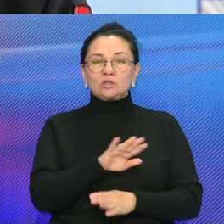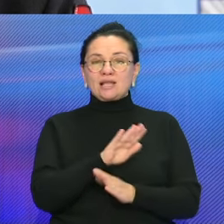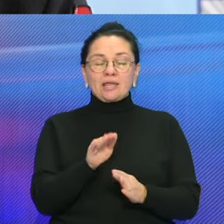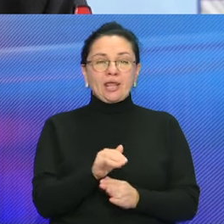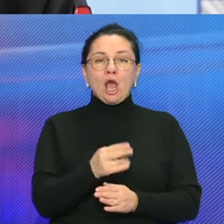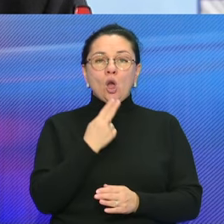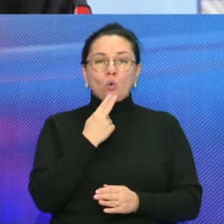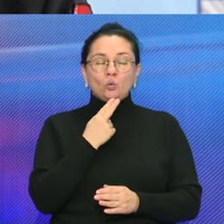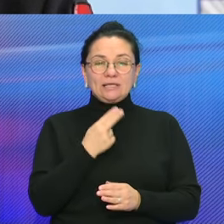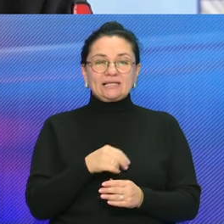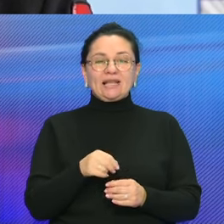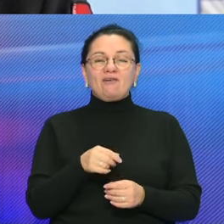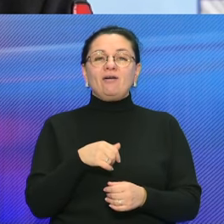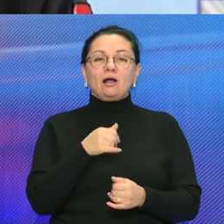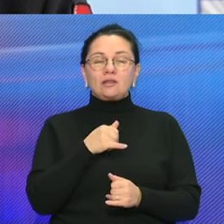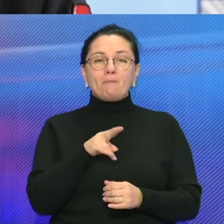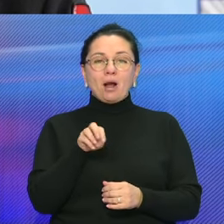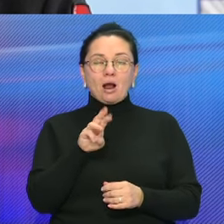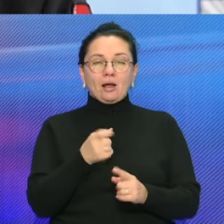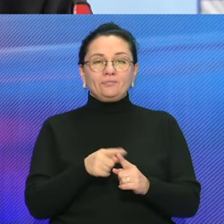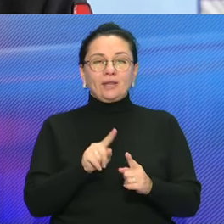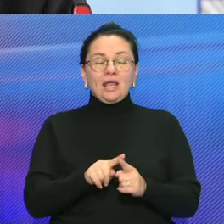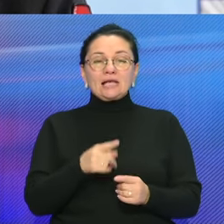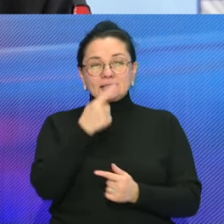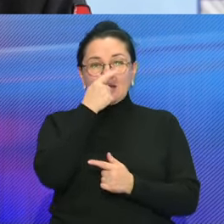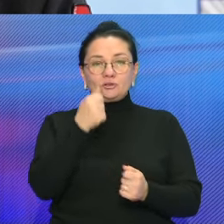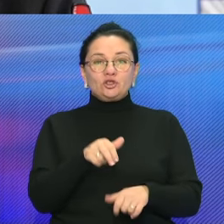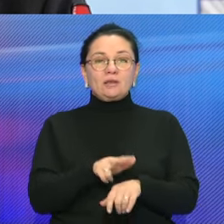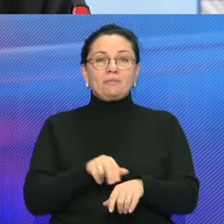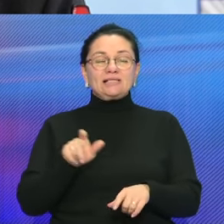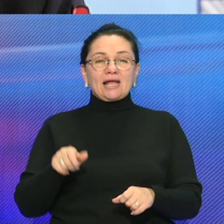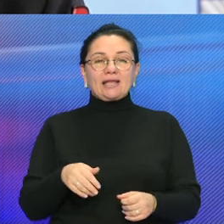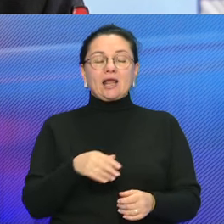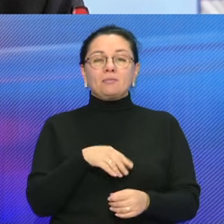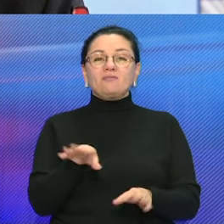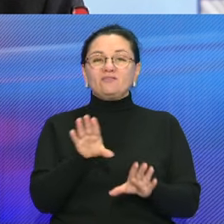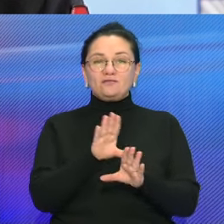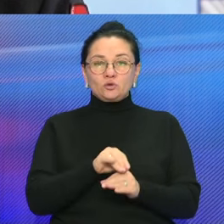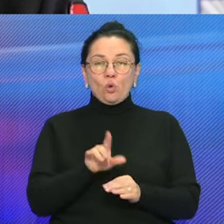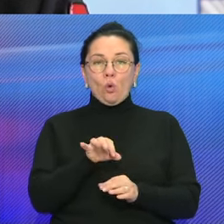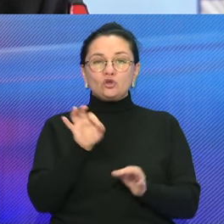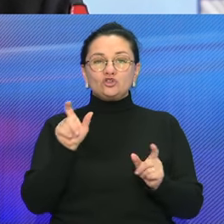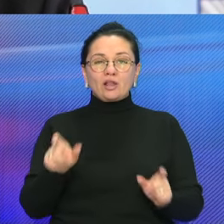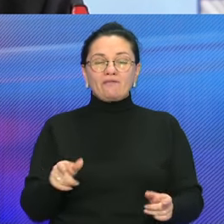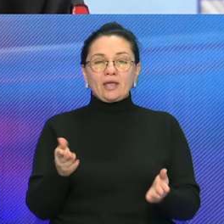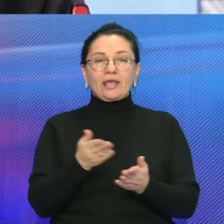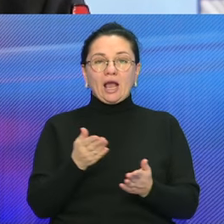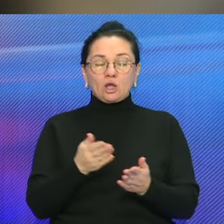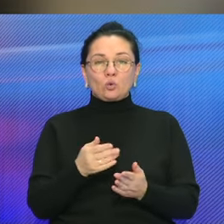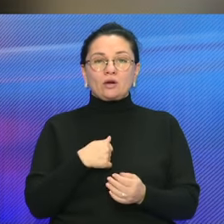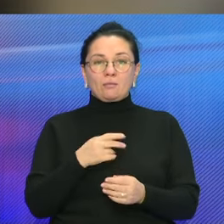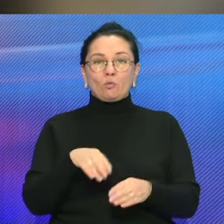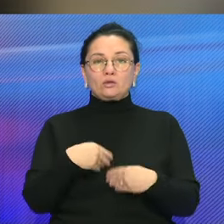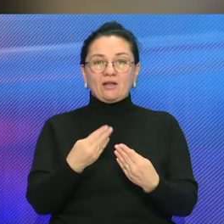изделия насвай. В ходе дальнейшей беседы молодой человек сообщил милиционерам данные своего поставщика. Им оказался